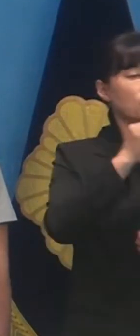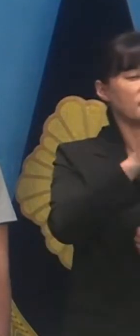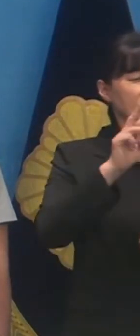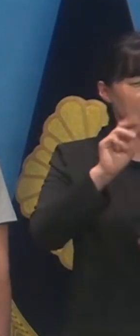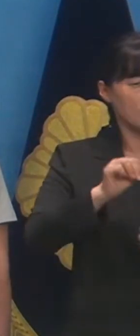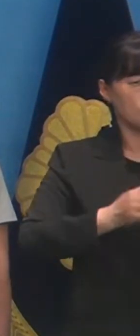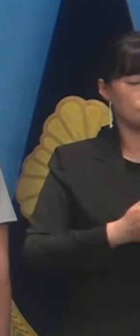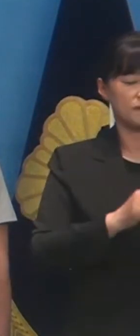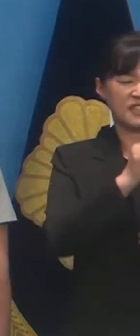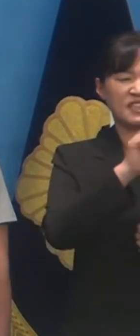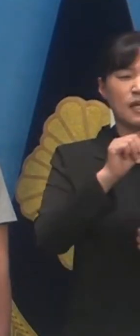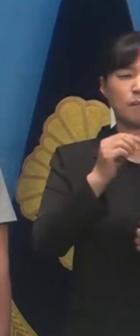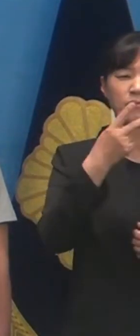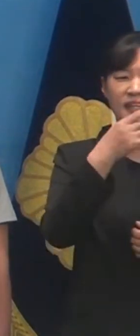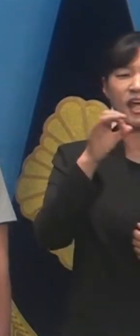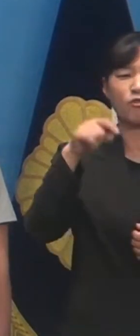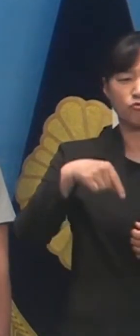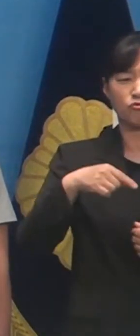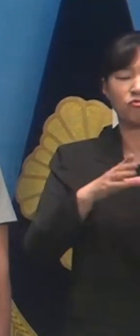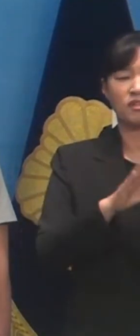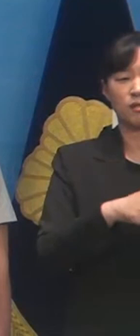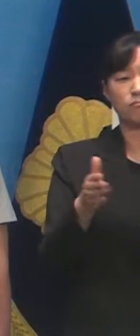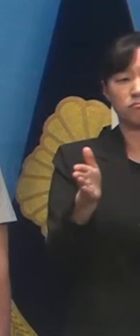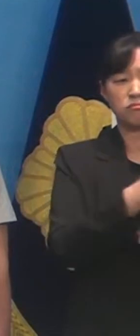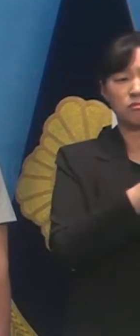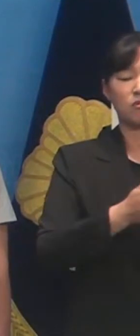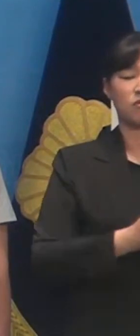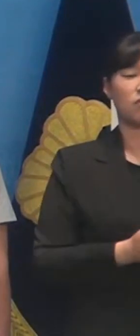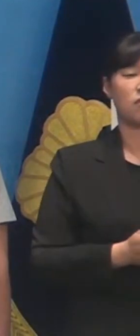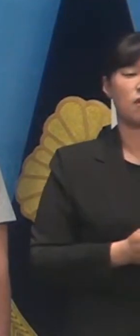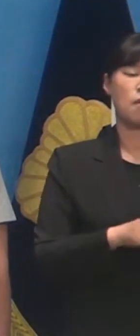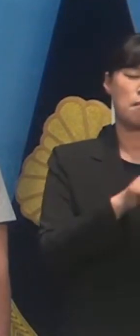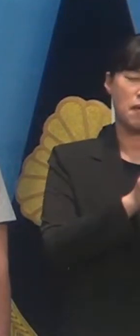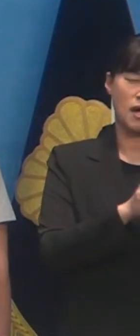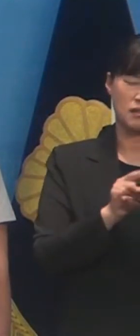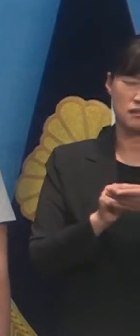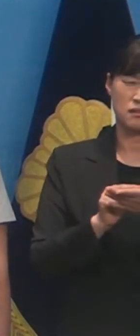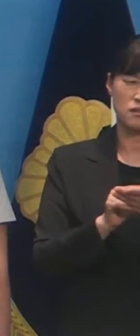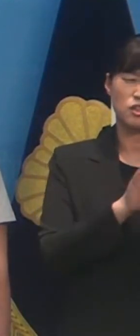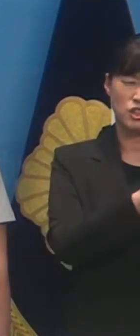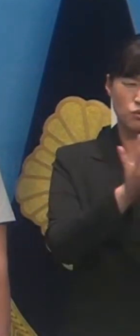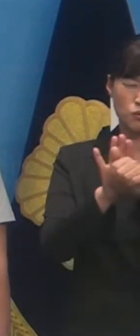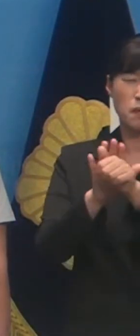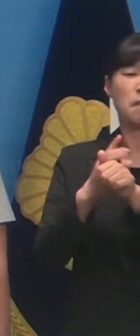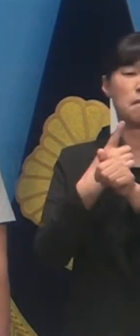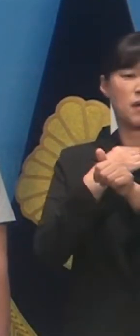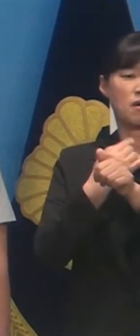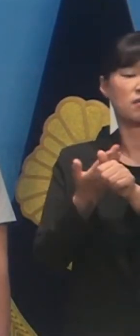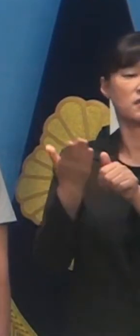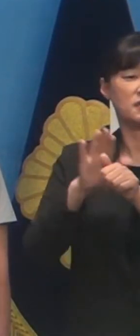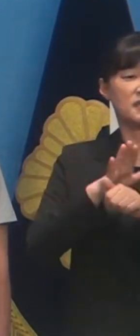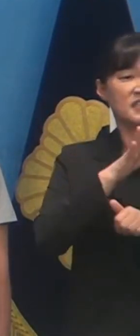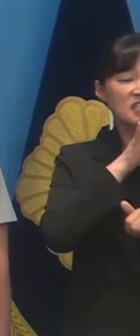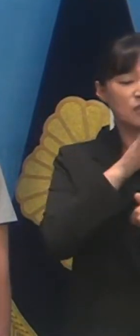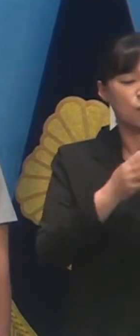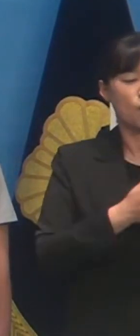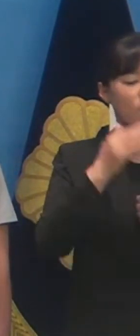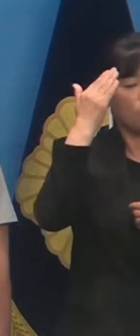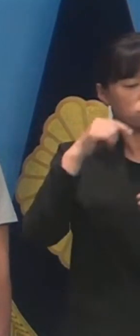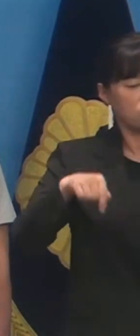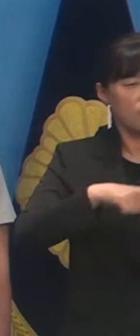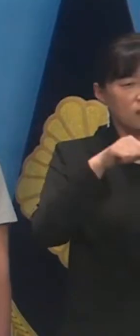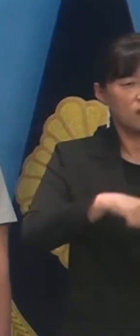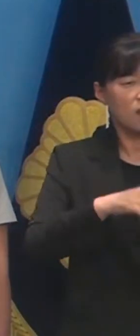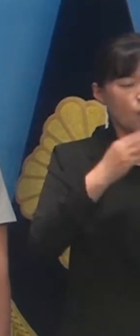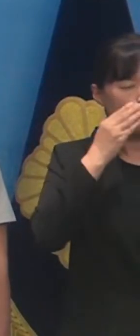과거 GM대우부터 이런 식의 변화급 전술을 통해서 많은 부분들 지원을 받았지만 실제로 내수 활성화를